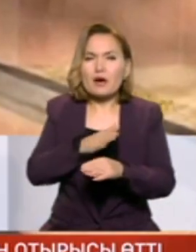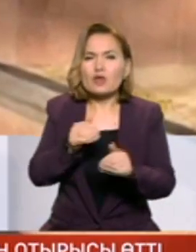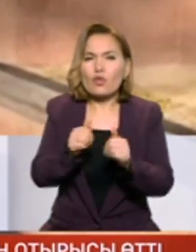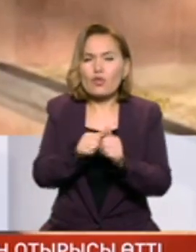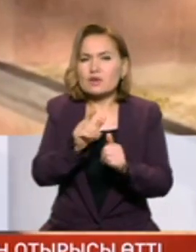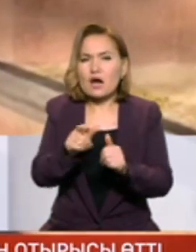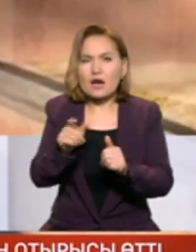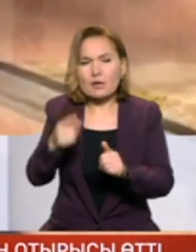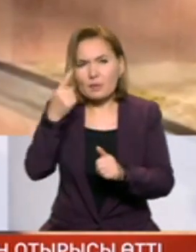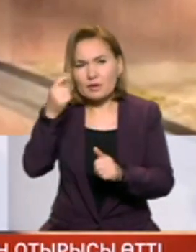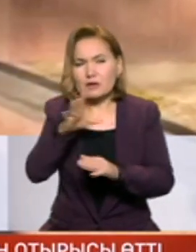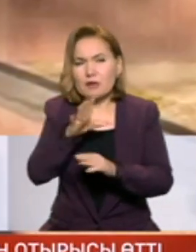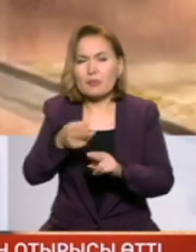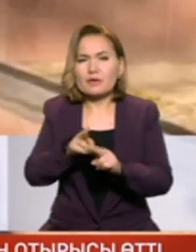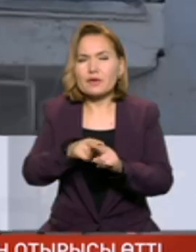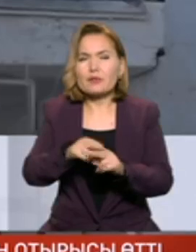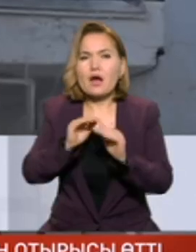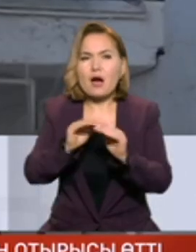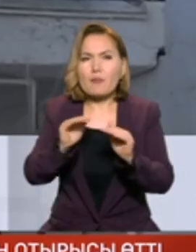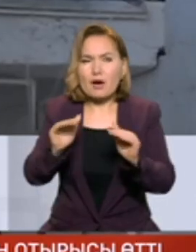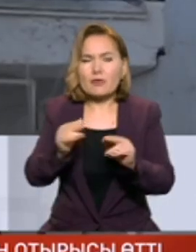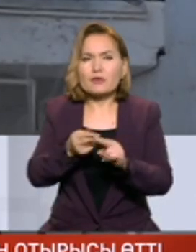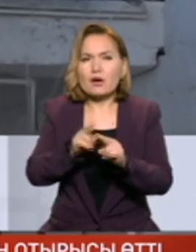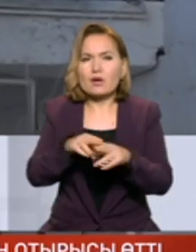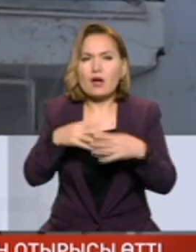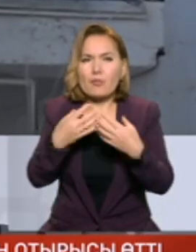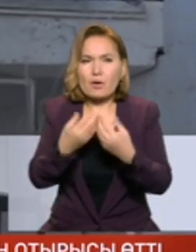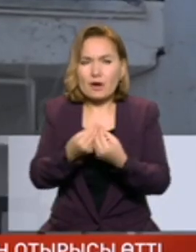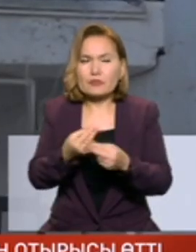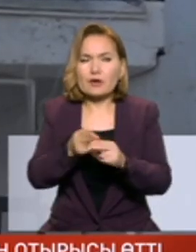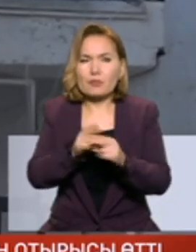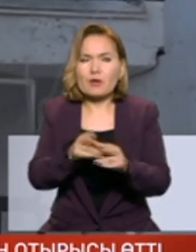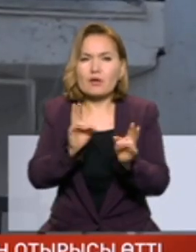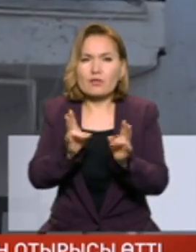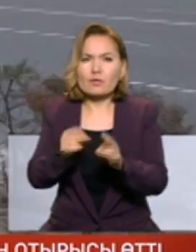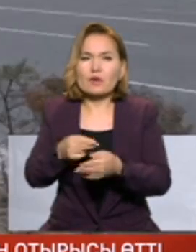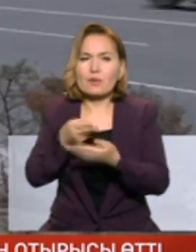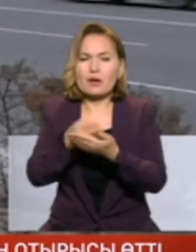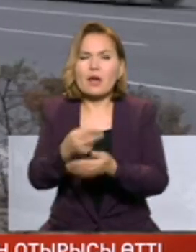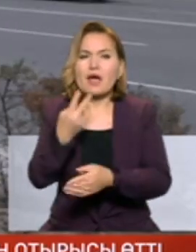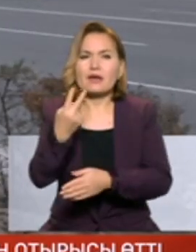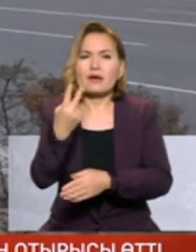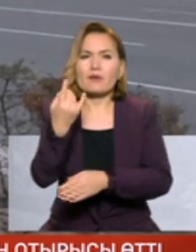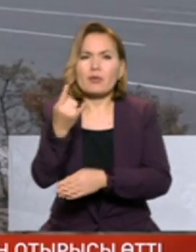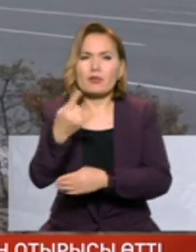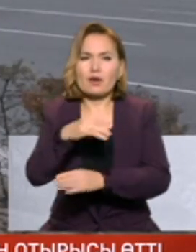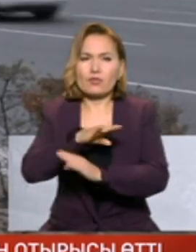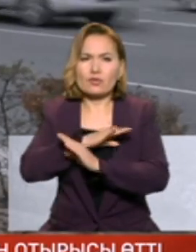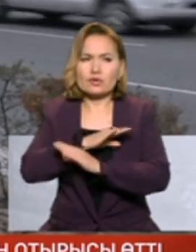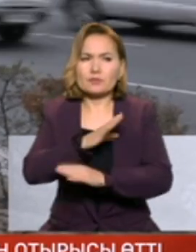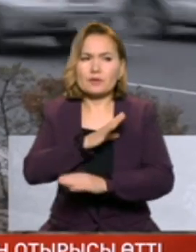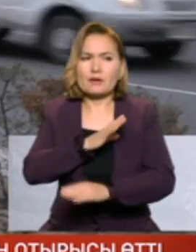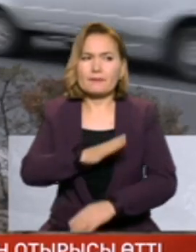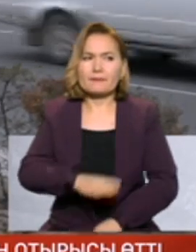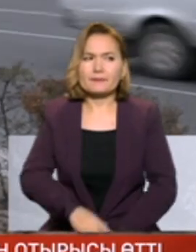есінен үстіңгі қабатта тұратын бүтін бір отбасы зардап шегіп, екі сәби көз жұмды.